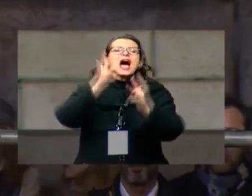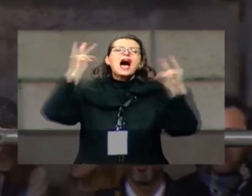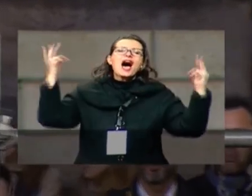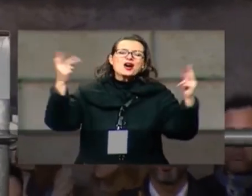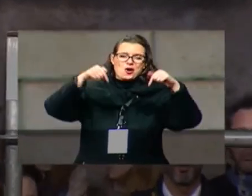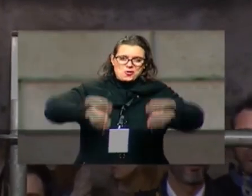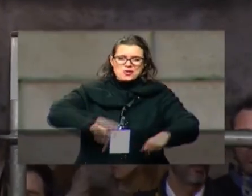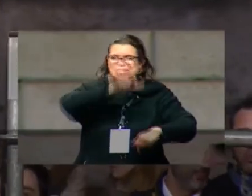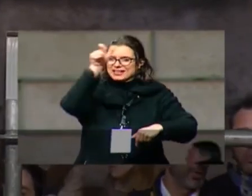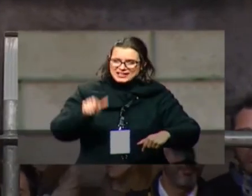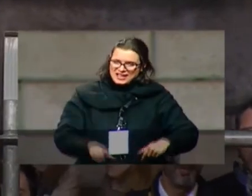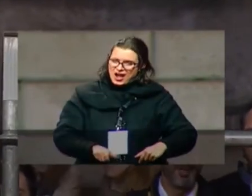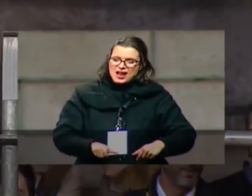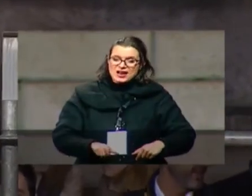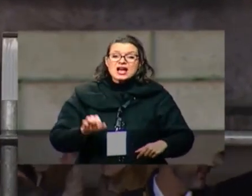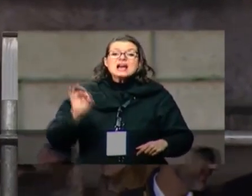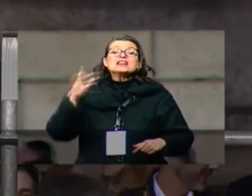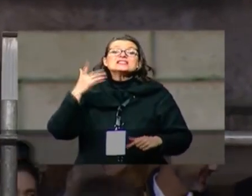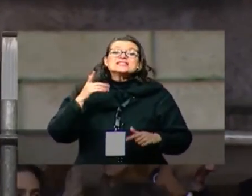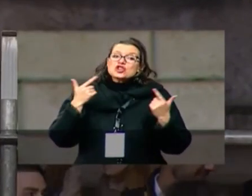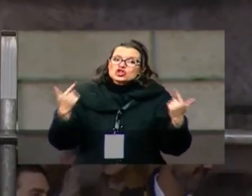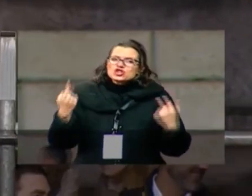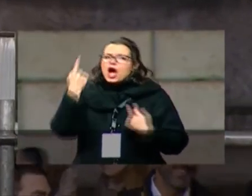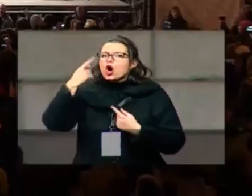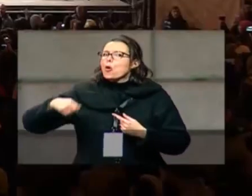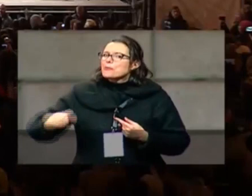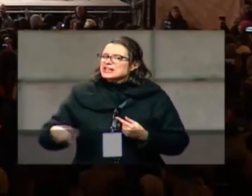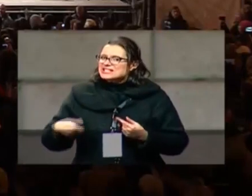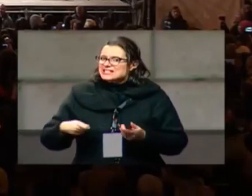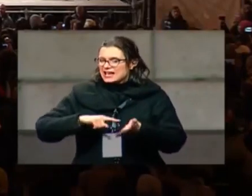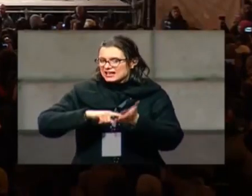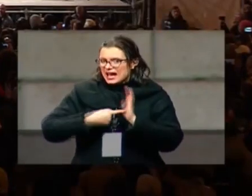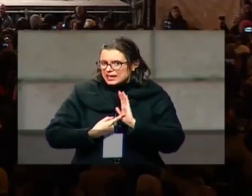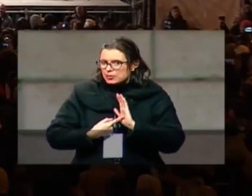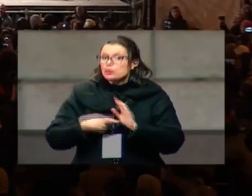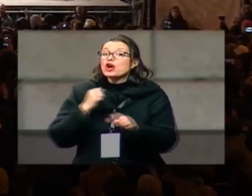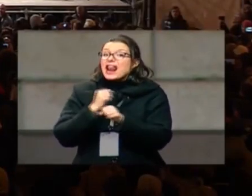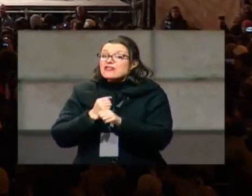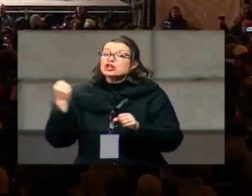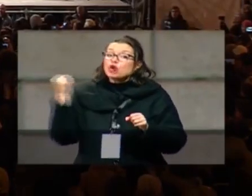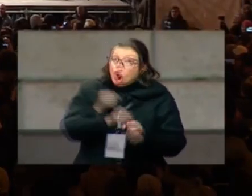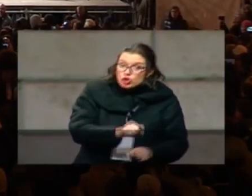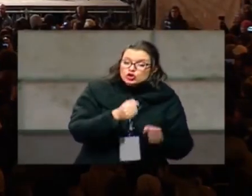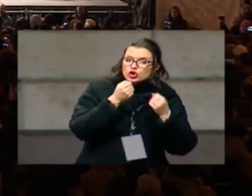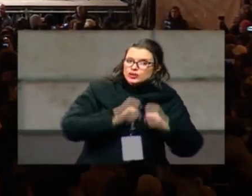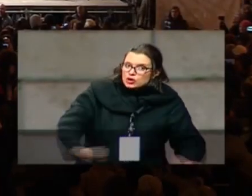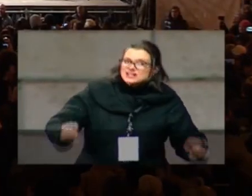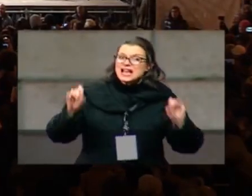e se non fosse stato per un ente che ha lavorato contro la democrazia e la libertà di questo